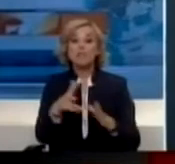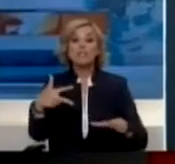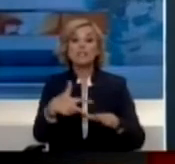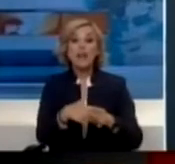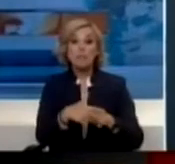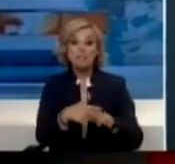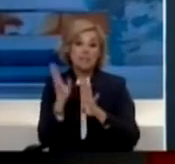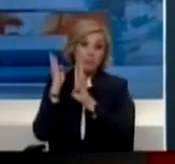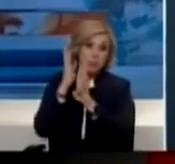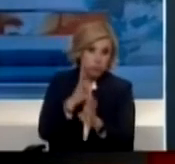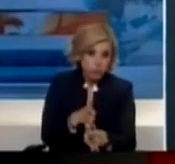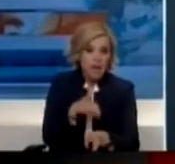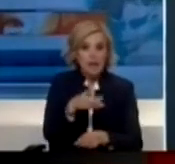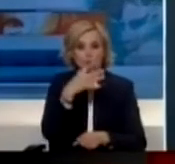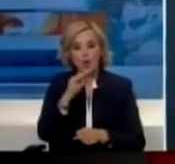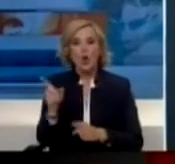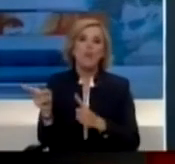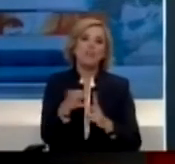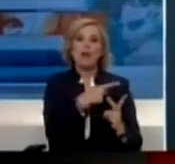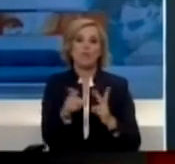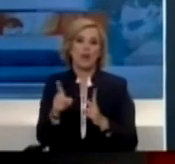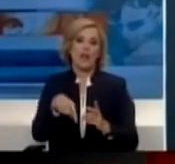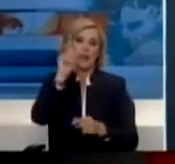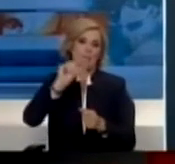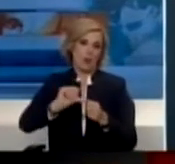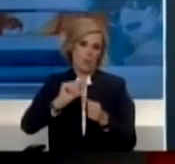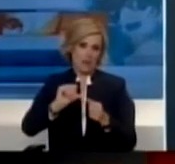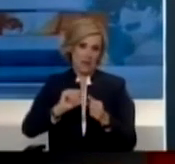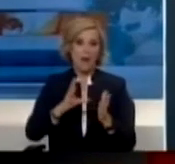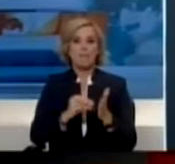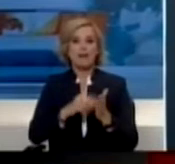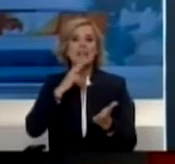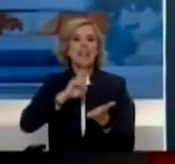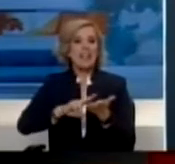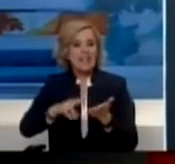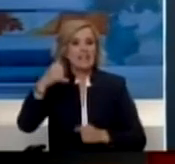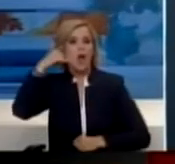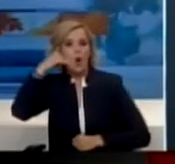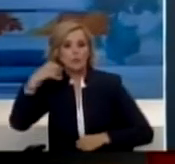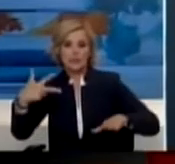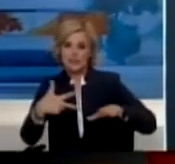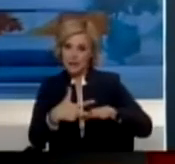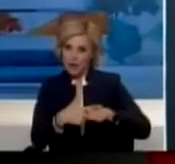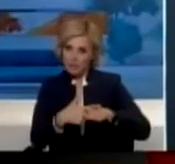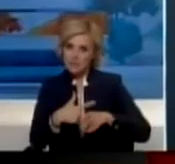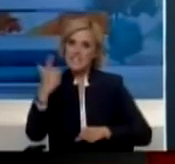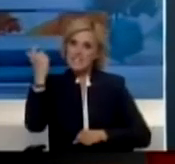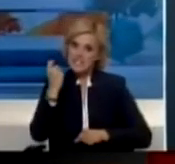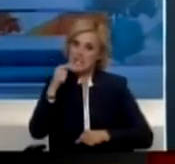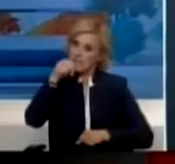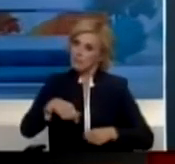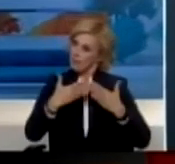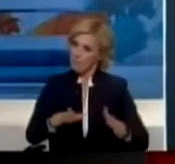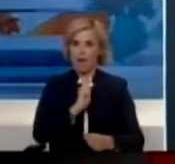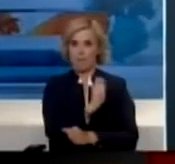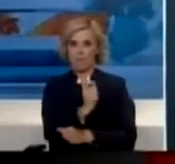το μήνα θα καταβληθούν σε διαφορετικές ημερομηνίες. Συγκεκριμένα, μέρος των συνταξιούχων του ΙΚΑ, του ΟΤΕ και των τραπεζών έλαβαν τις συντάξεις τους σήμερα 22